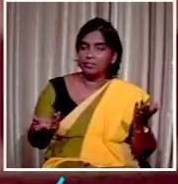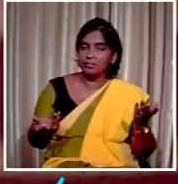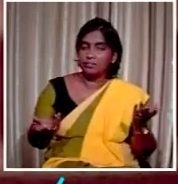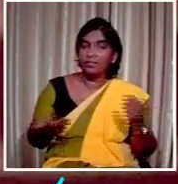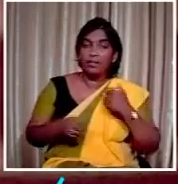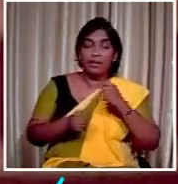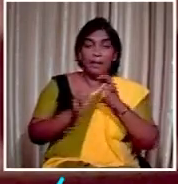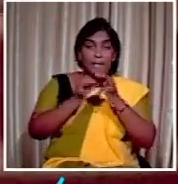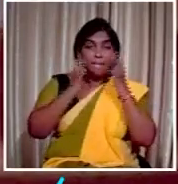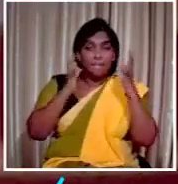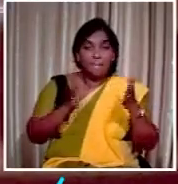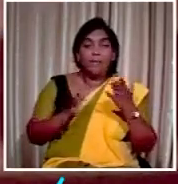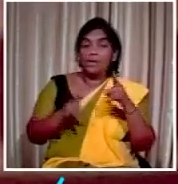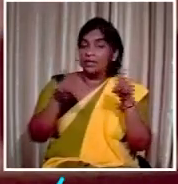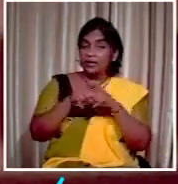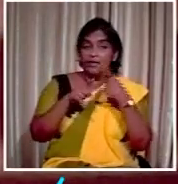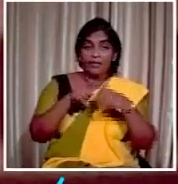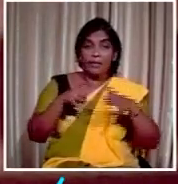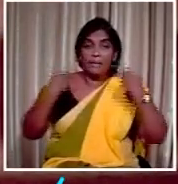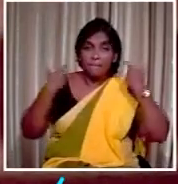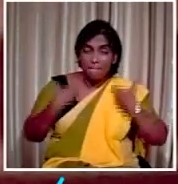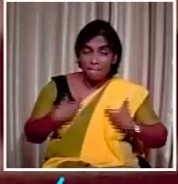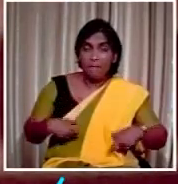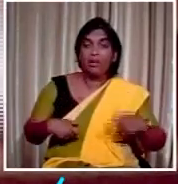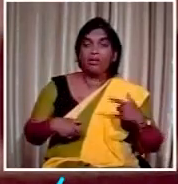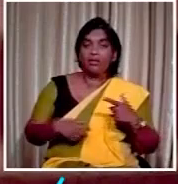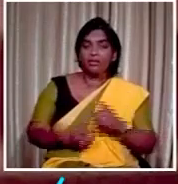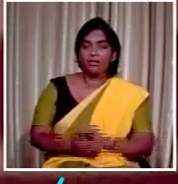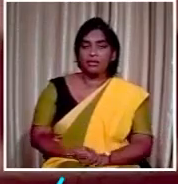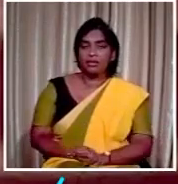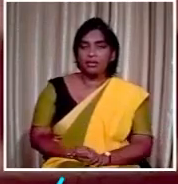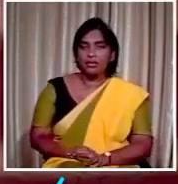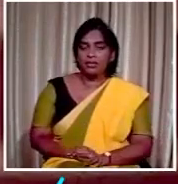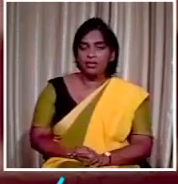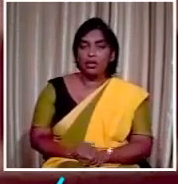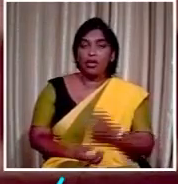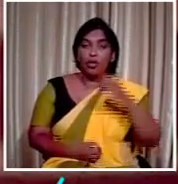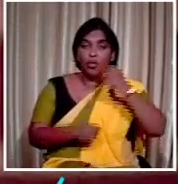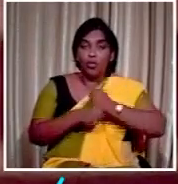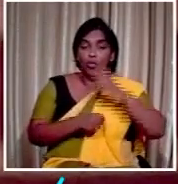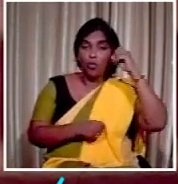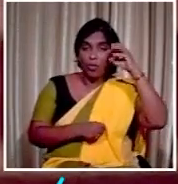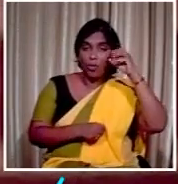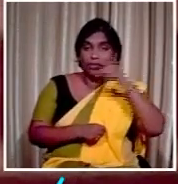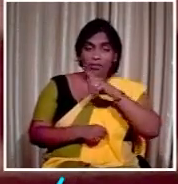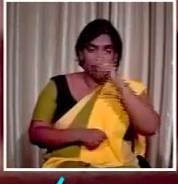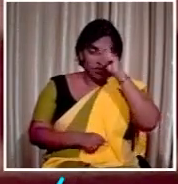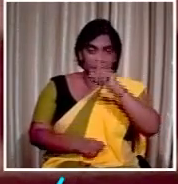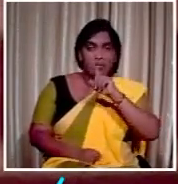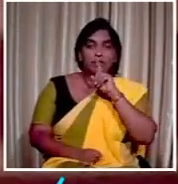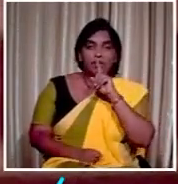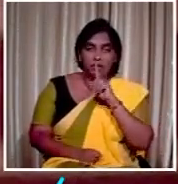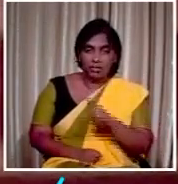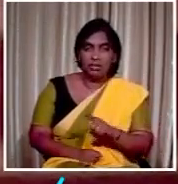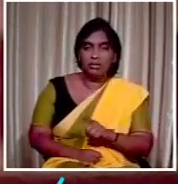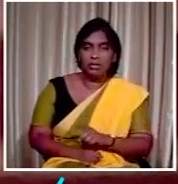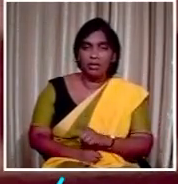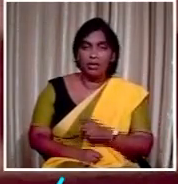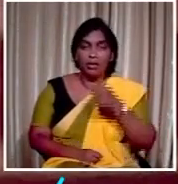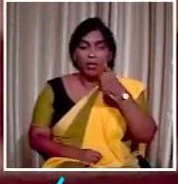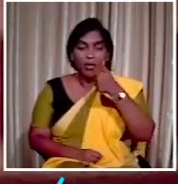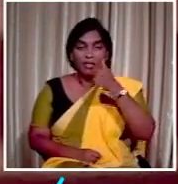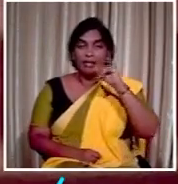බැසිල් රාජපක්ෂ විතරක් නෙමෙයි මහින්ද රාජපක්ෂ කියනවා මට හැබැයි අර උදේගාම්පිල මහත්තයා කතා කරද්දී අර සුබසා